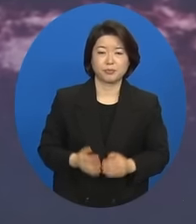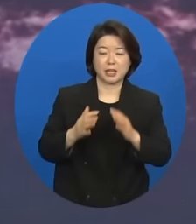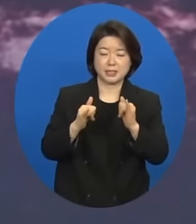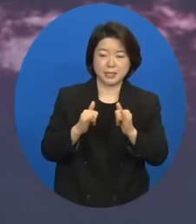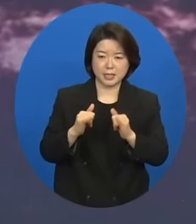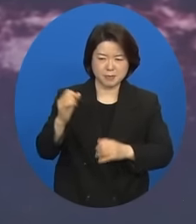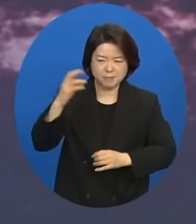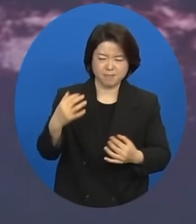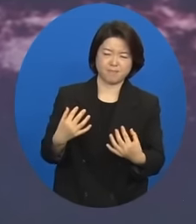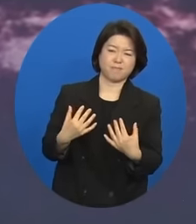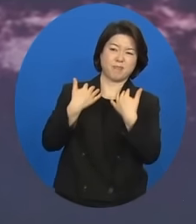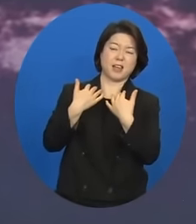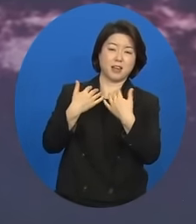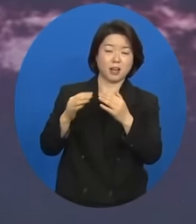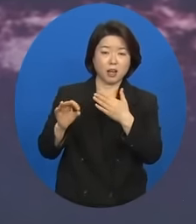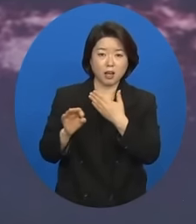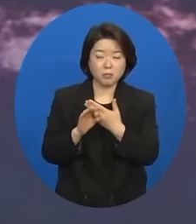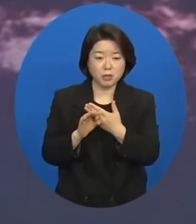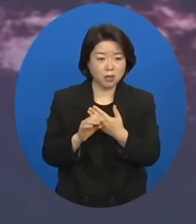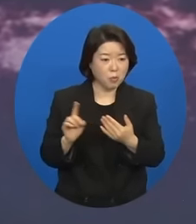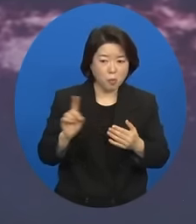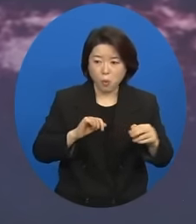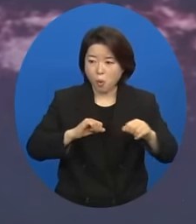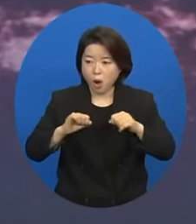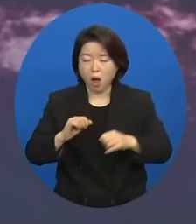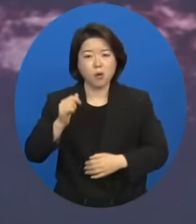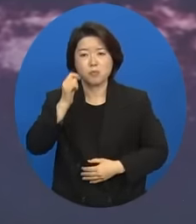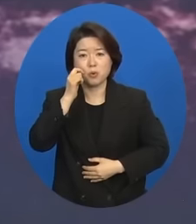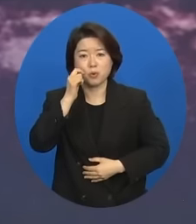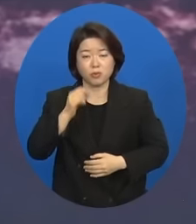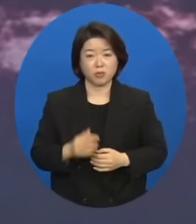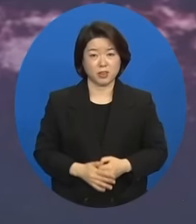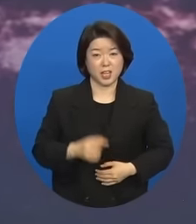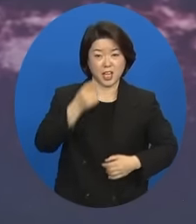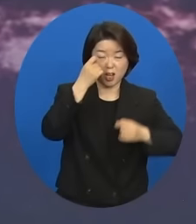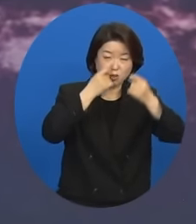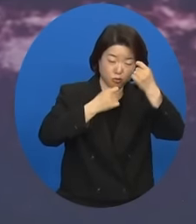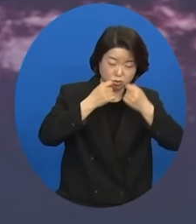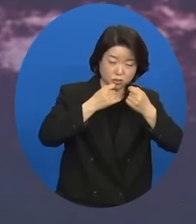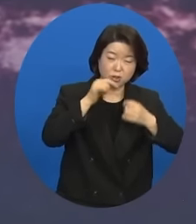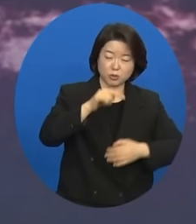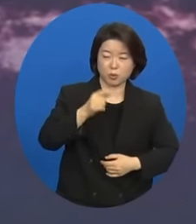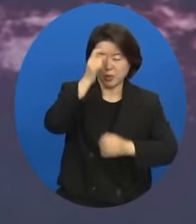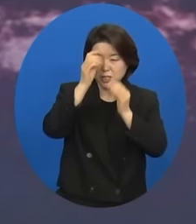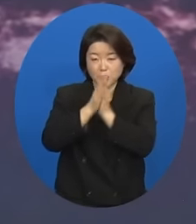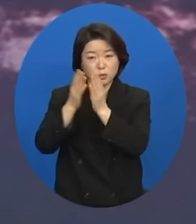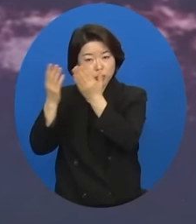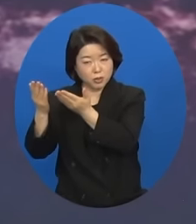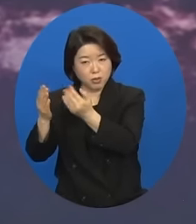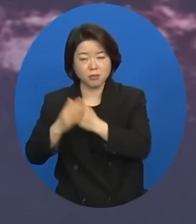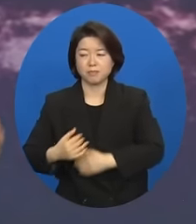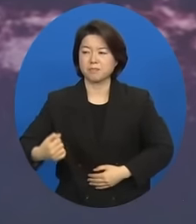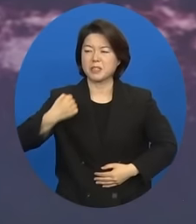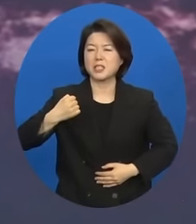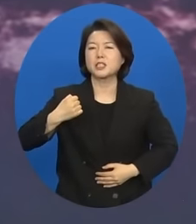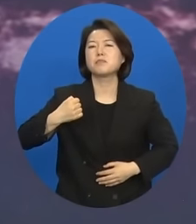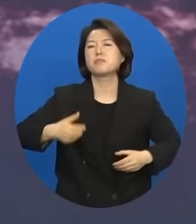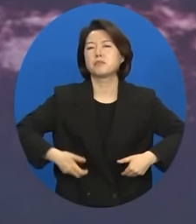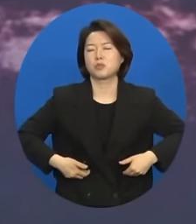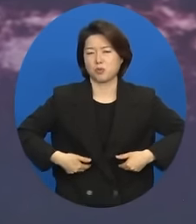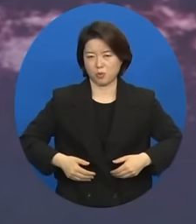몰리면 할 수 있는게 별로 없습니다 여러분 우는 것도 또한 기도하는 것도 힘이 있을 때나 하는 거지요